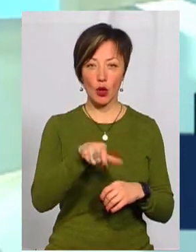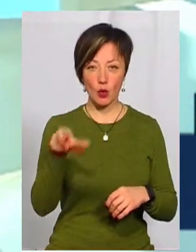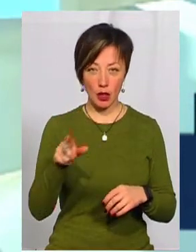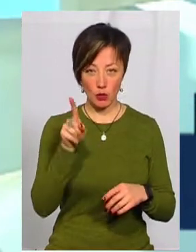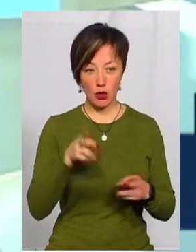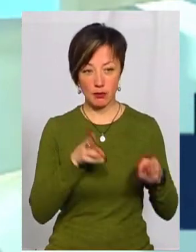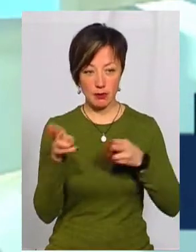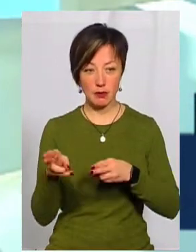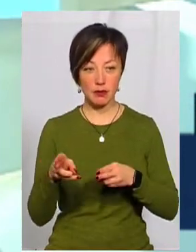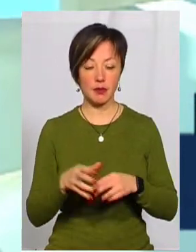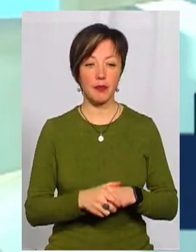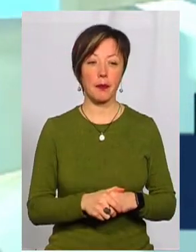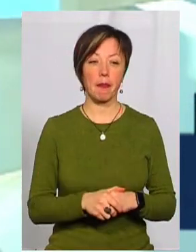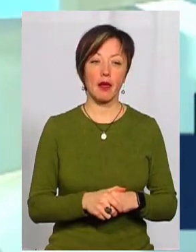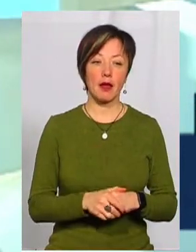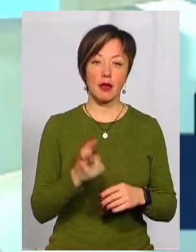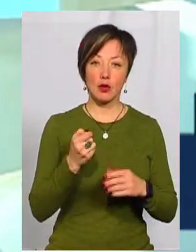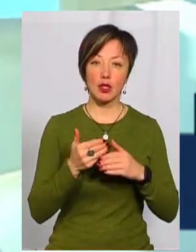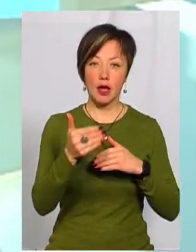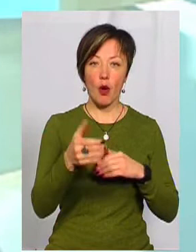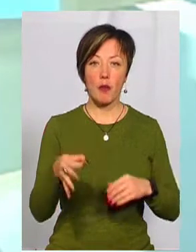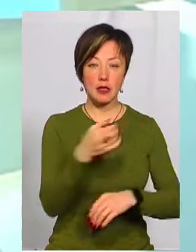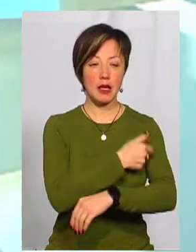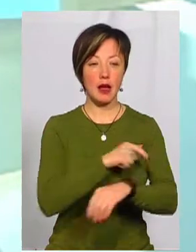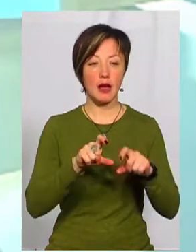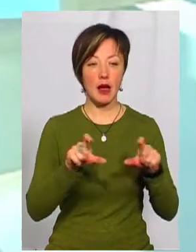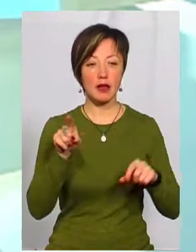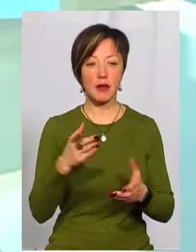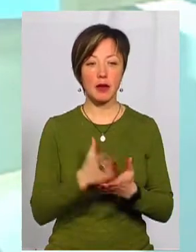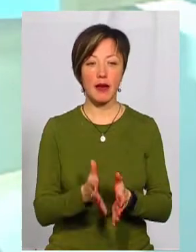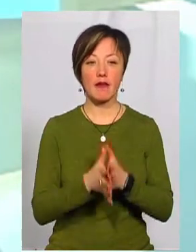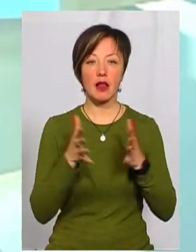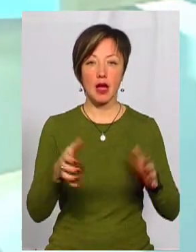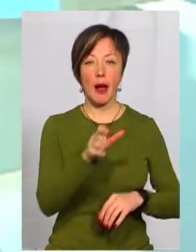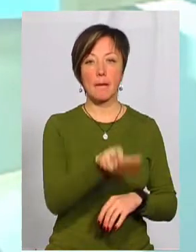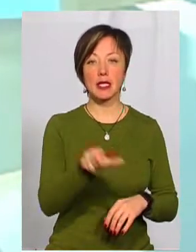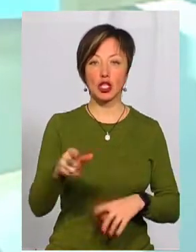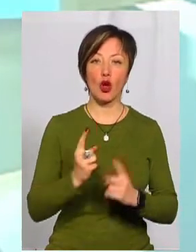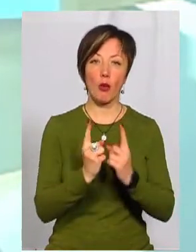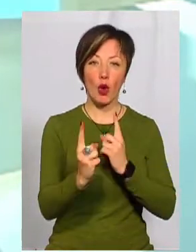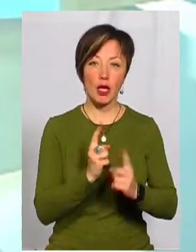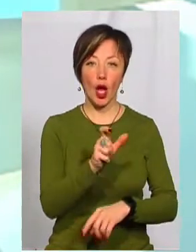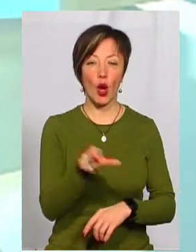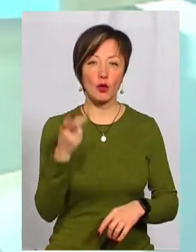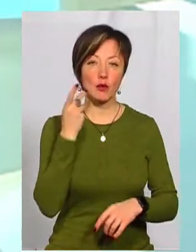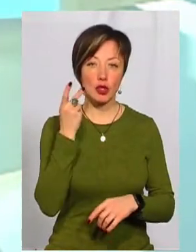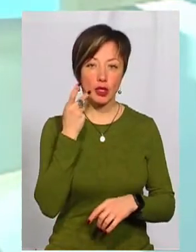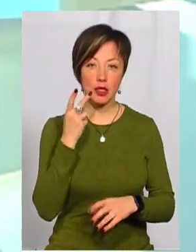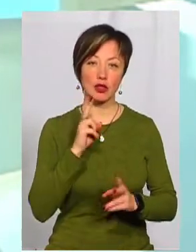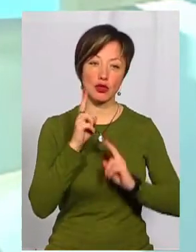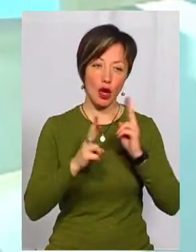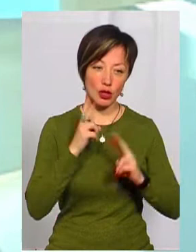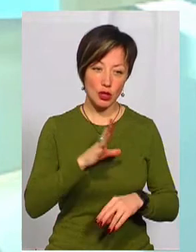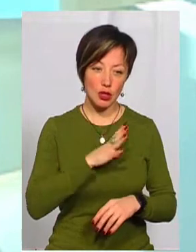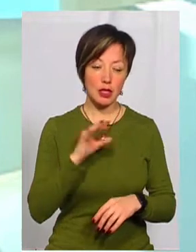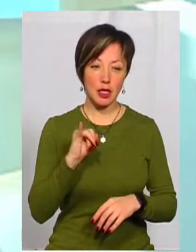городян. Трошечки далі знаходиться обласна лікарня, тобто там є великий пасажиропотік, люди десь постійно, напевне,